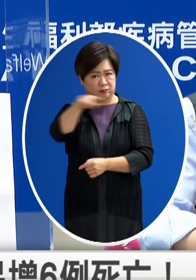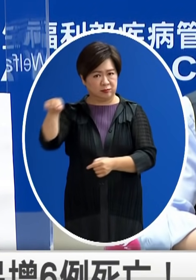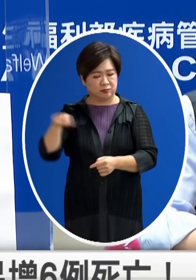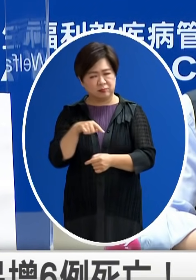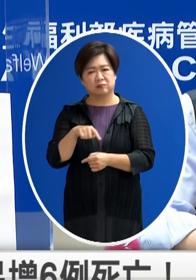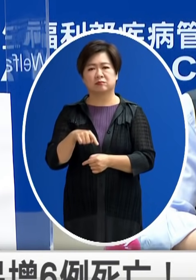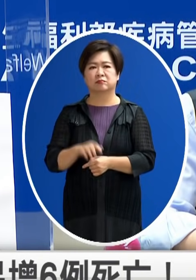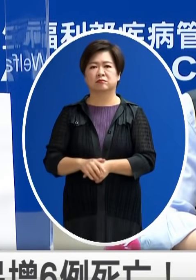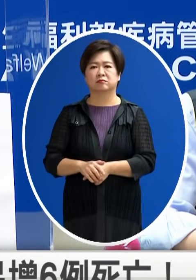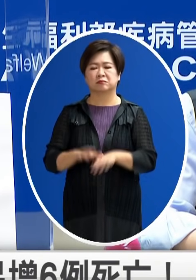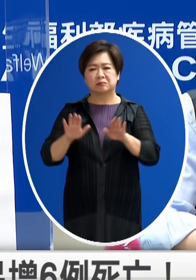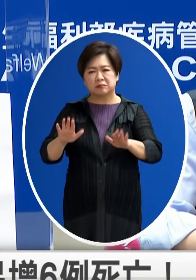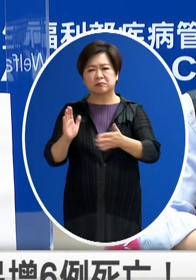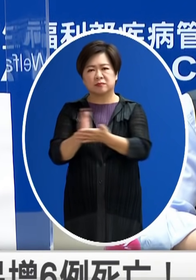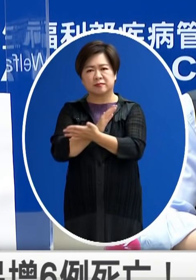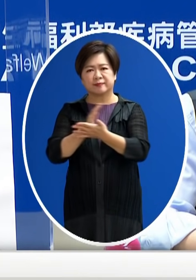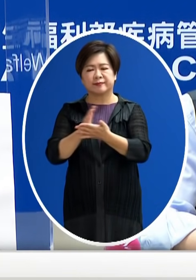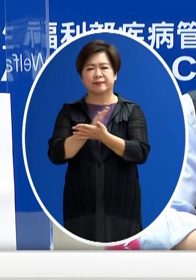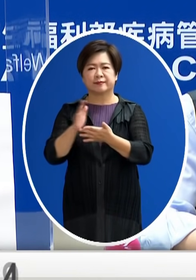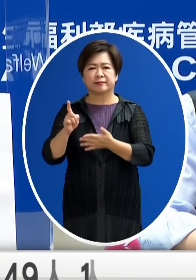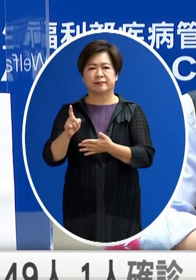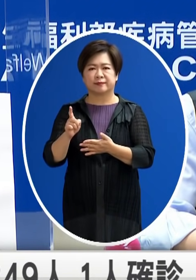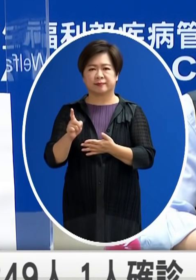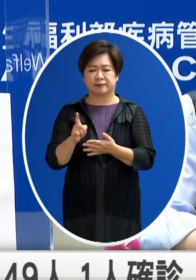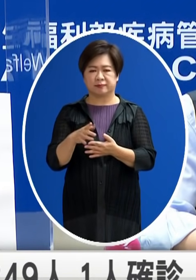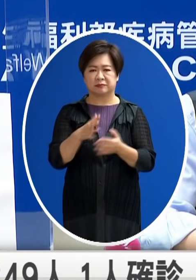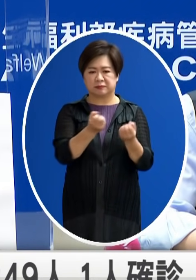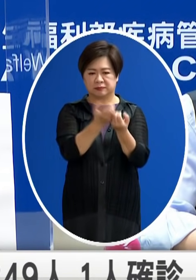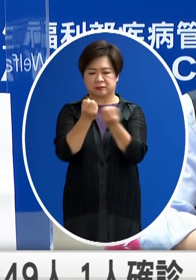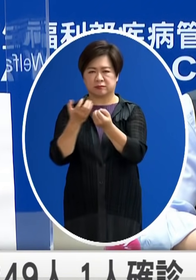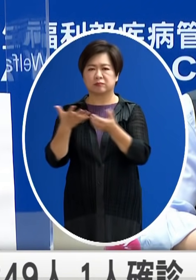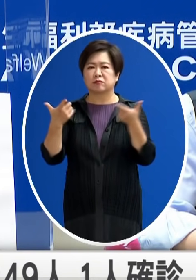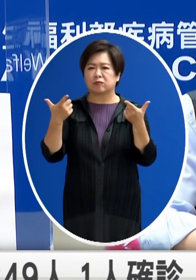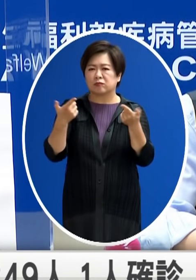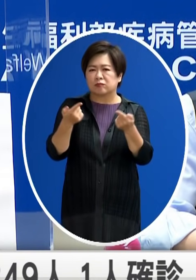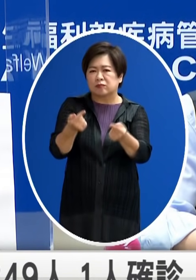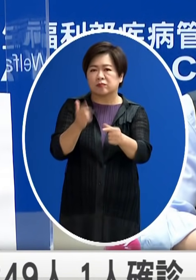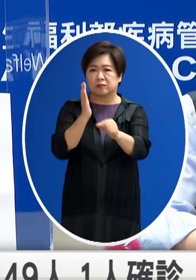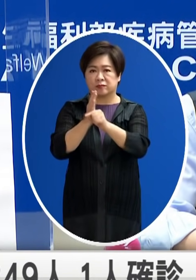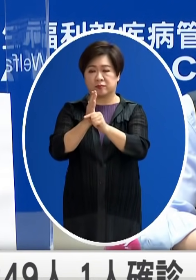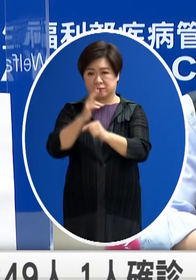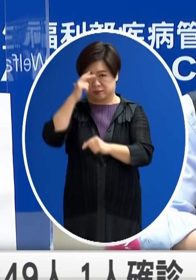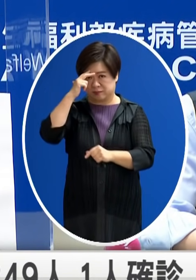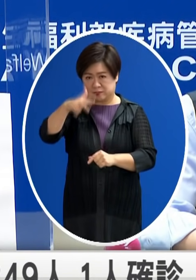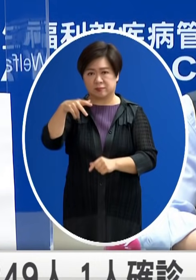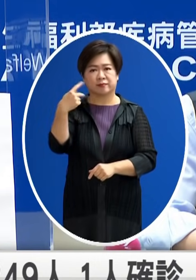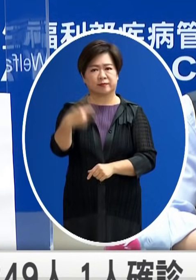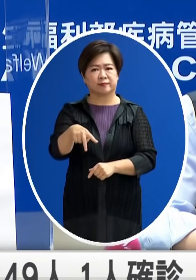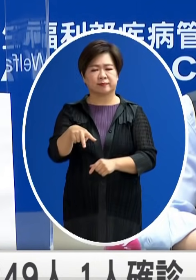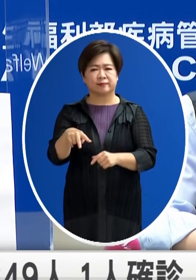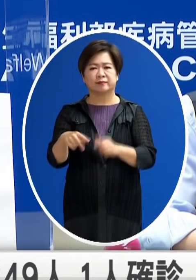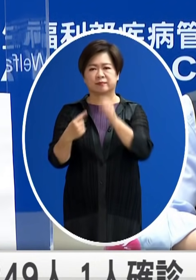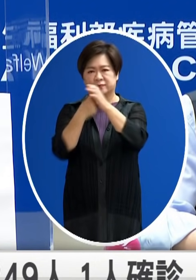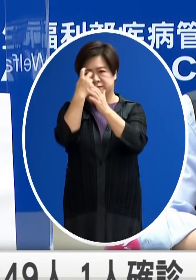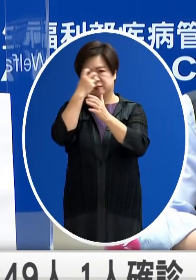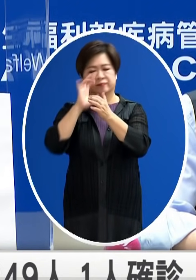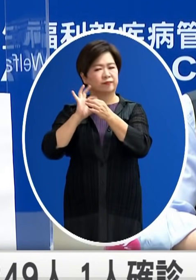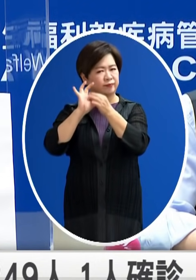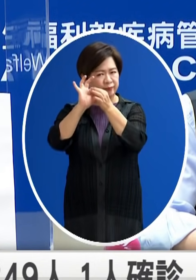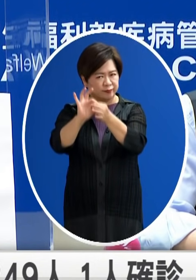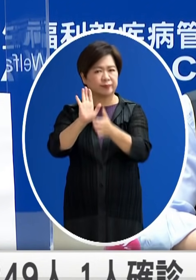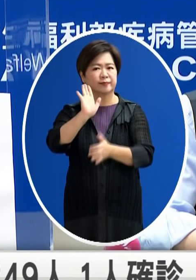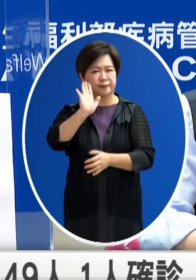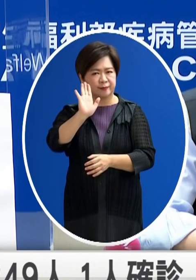整体案件哈看起来已经哈比较改善，但下礼拜还有相关的一些筛检还是会持